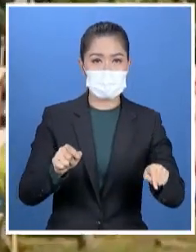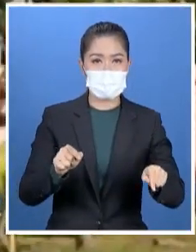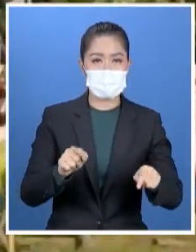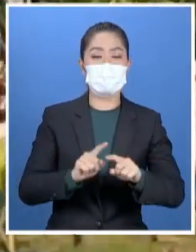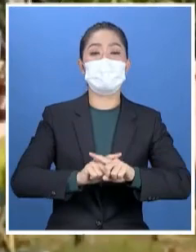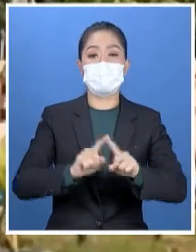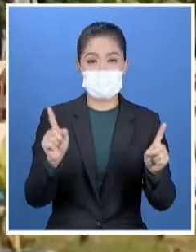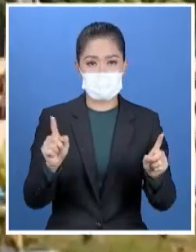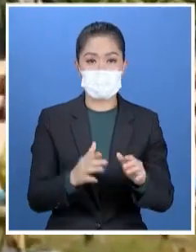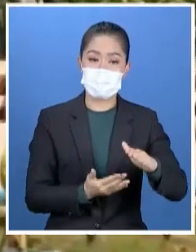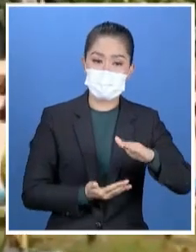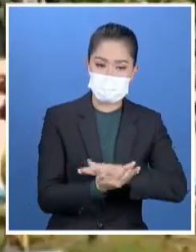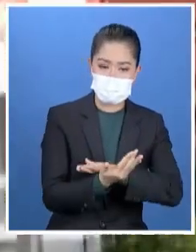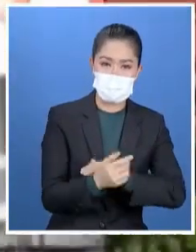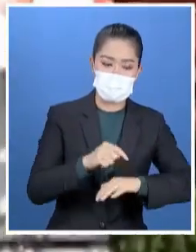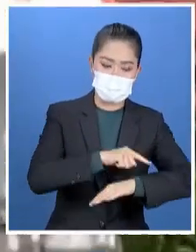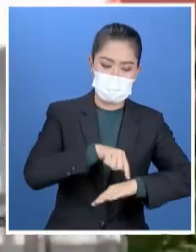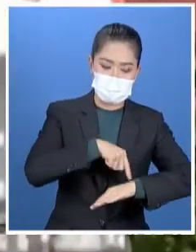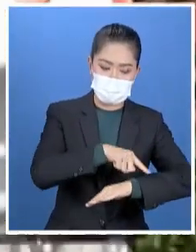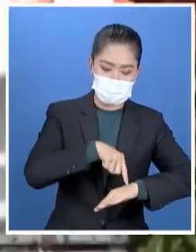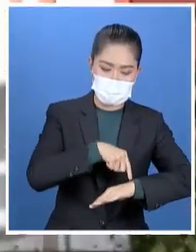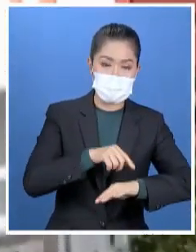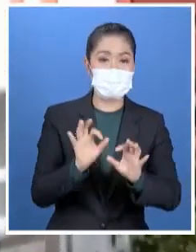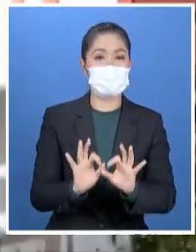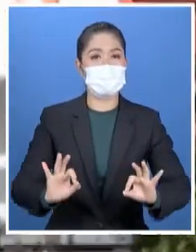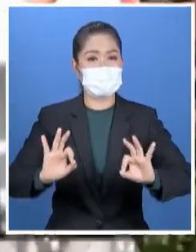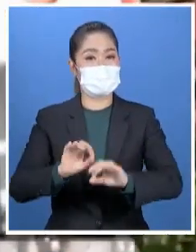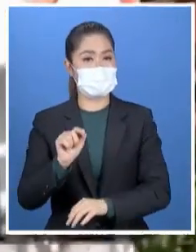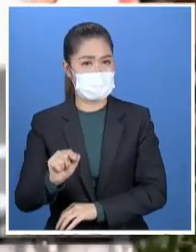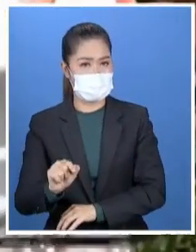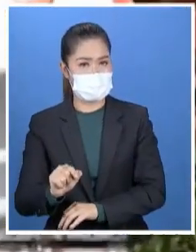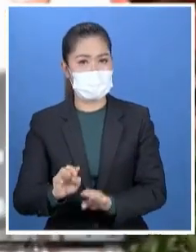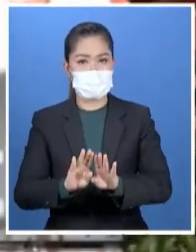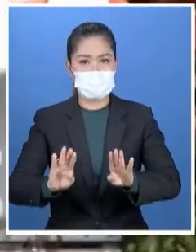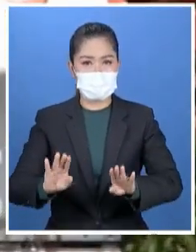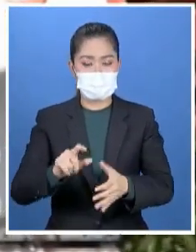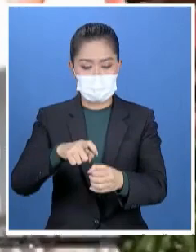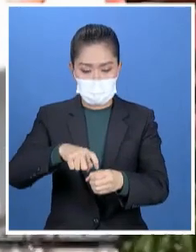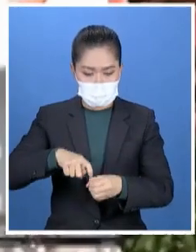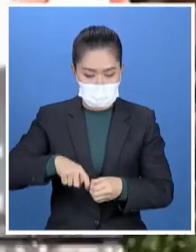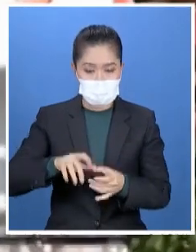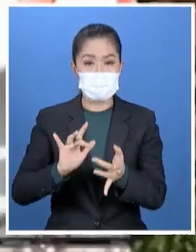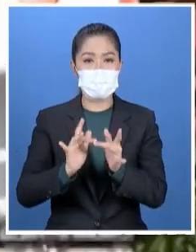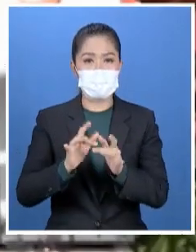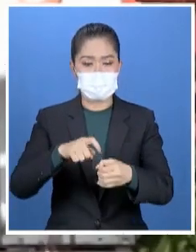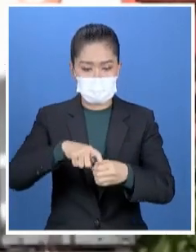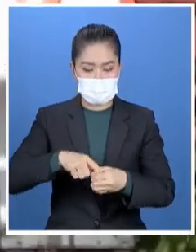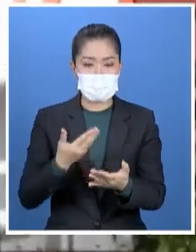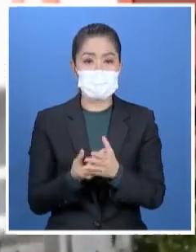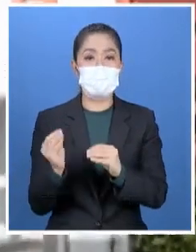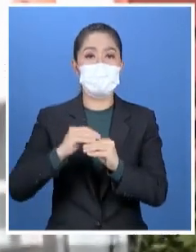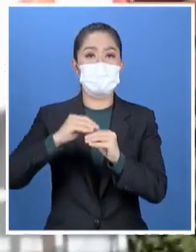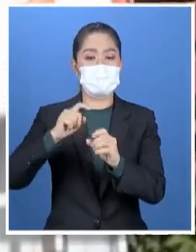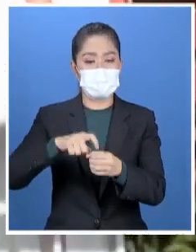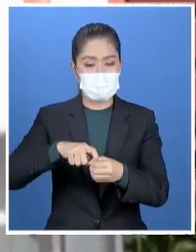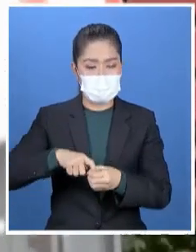ไม่เหมือนกัน ค ือปริ้นอ่ะมันจะใช้เวลาเยอะกว่าและที่สำคัญเนี่ยอันเนี้ยเปิดเพื่อดึงข้อมูลจากอินเทอร์เน็ตเขาเลยบวกค่าอินเทอร์